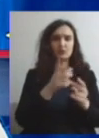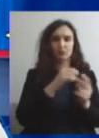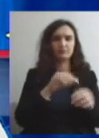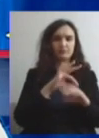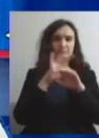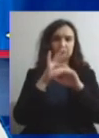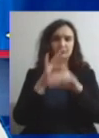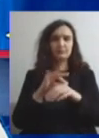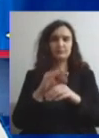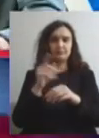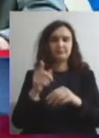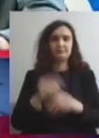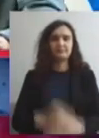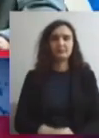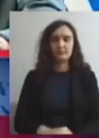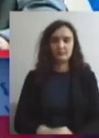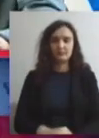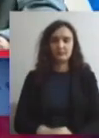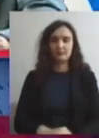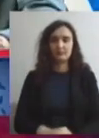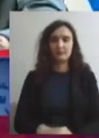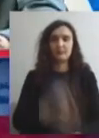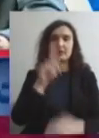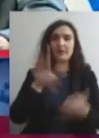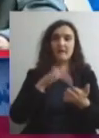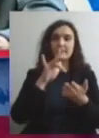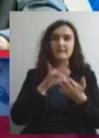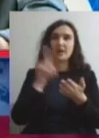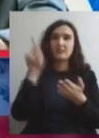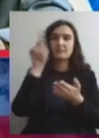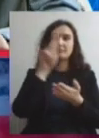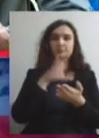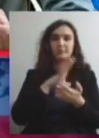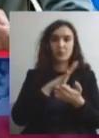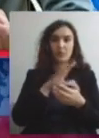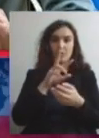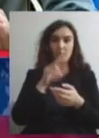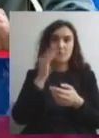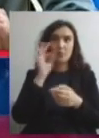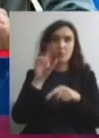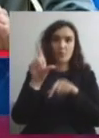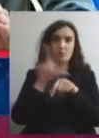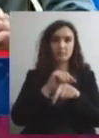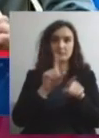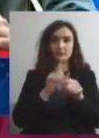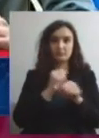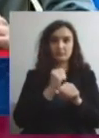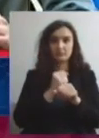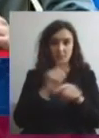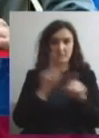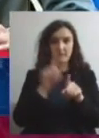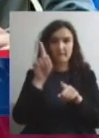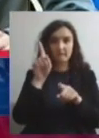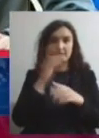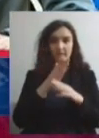კლინიკებს გააჩნიათ დღეს. რომელიმე ქვეყნის გამოცდილებაზე დაყრდნობით იყო ასეთი გადაწყვეტილება მიღებული, ანუ აქვს რომელიმე ქვეყანას უკვე აი